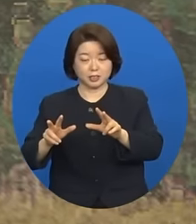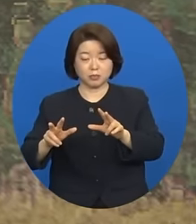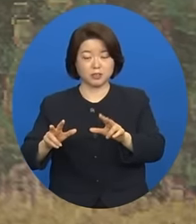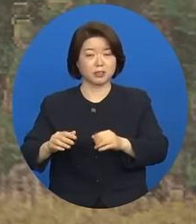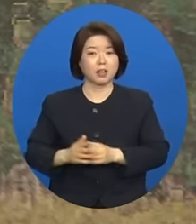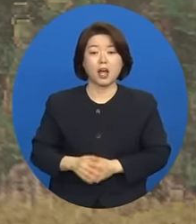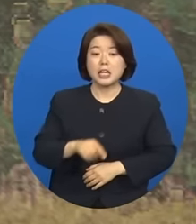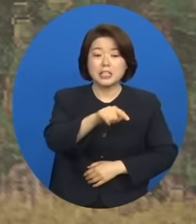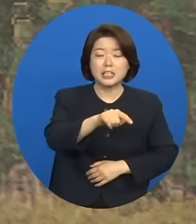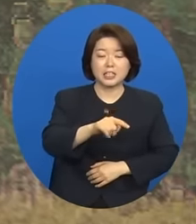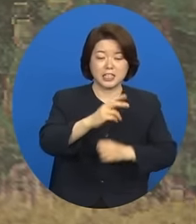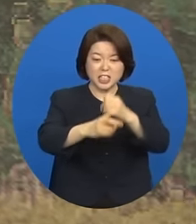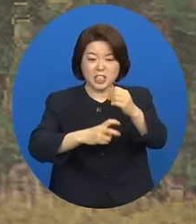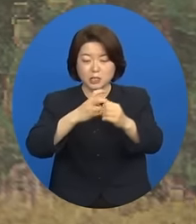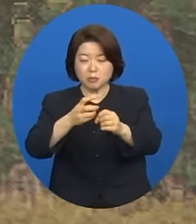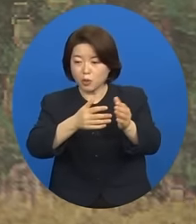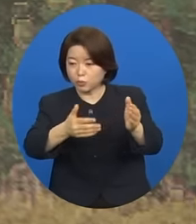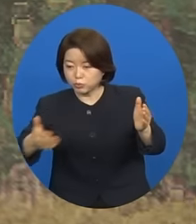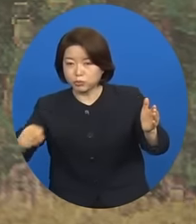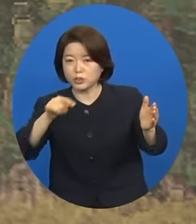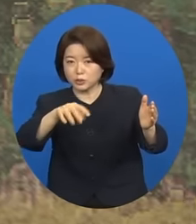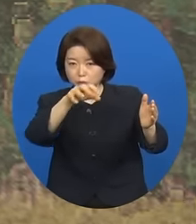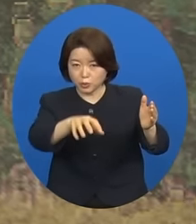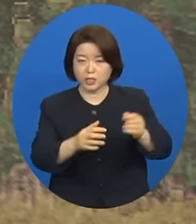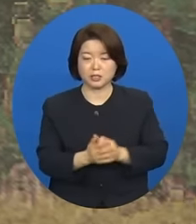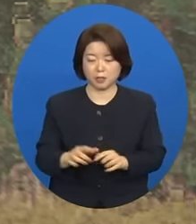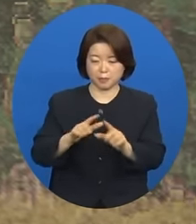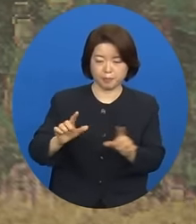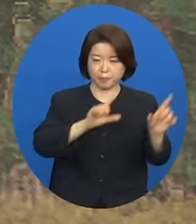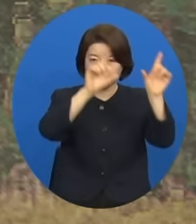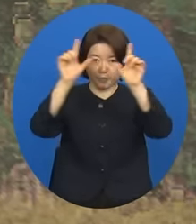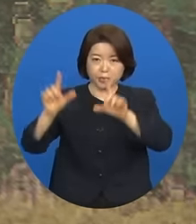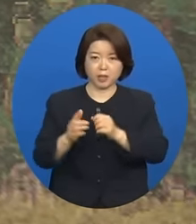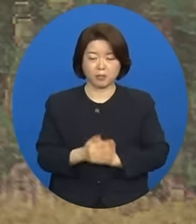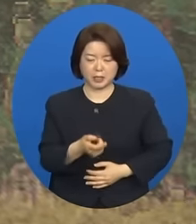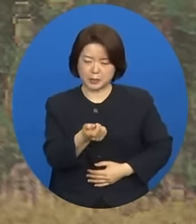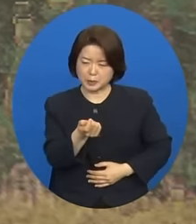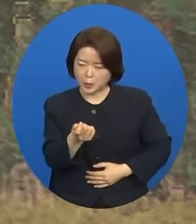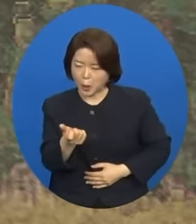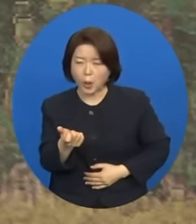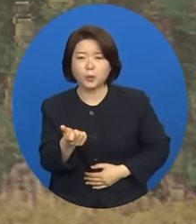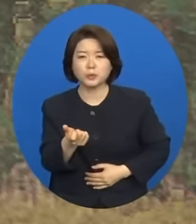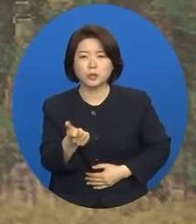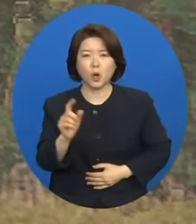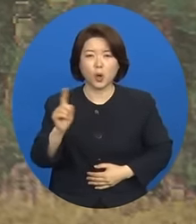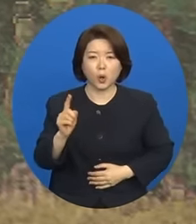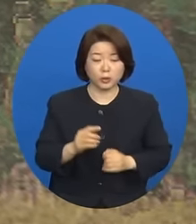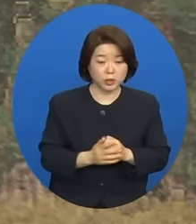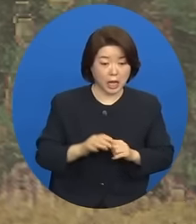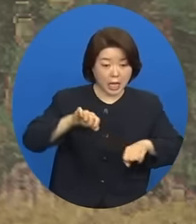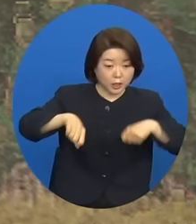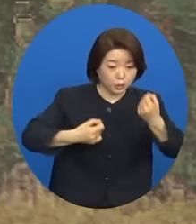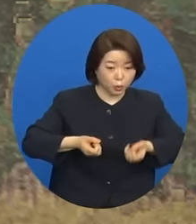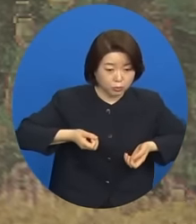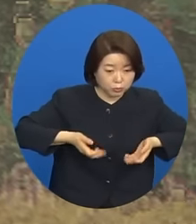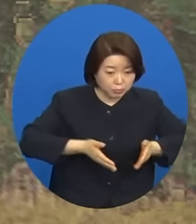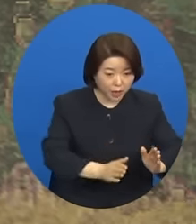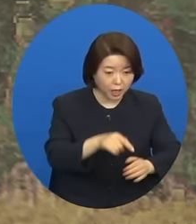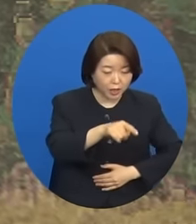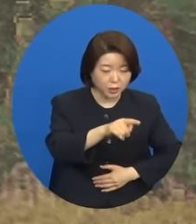아람에서 우리 일상에서 아주 깊이 심지어 이 사소한 어떻게 보면 이 동물 새끼 낳는 거 어떻게 보면 사소한